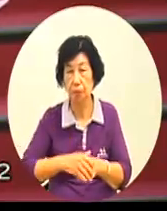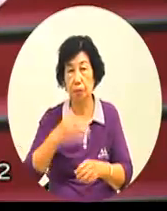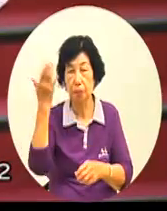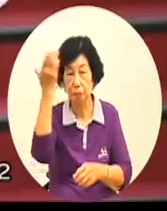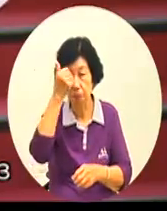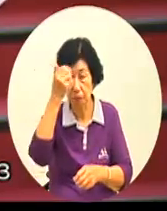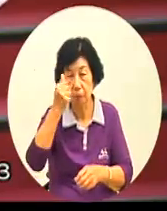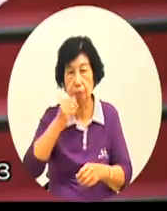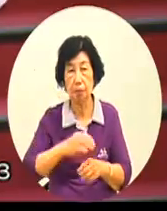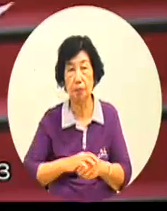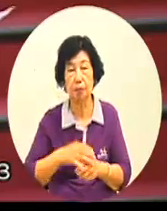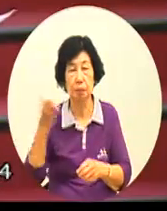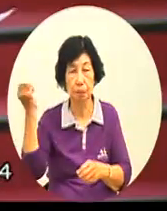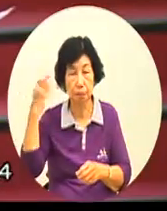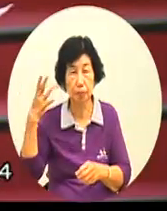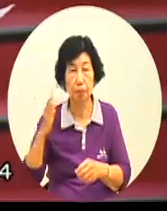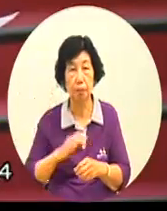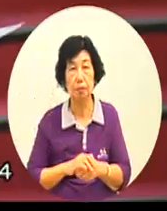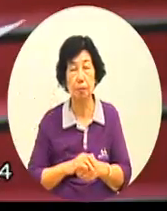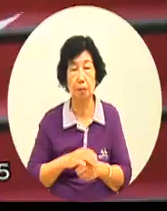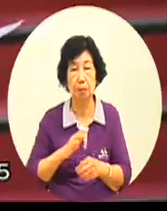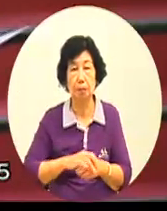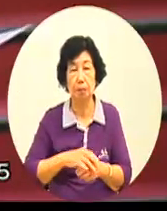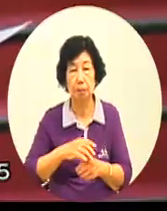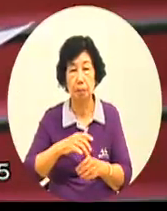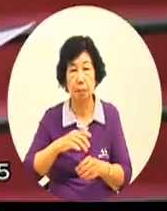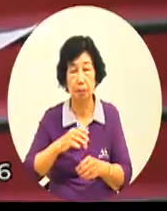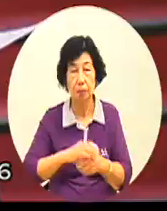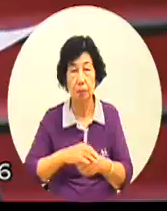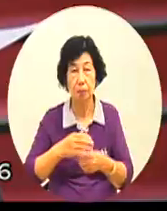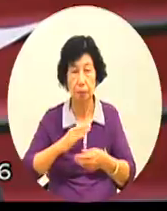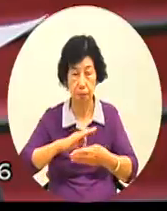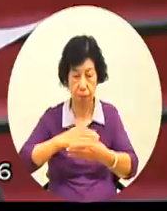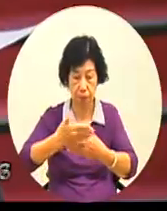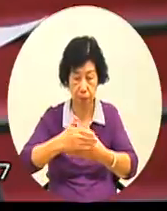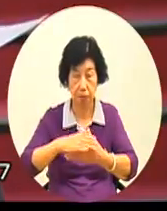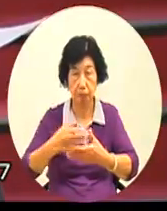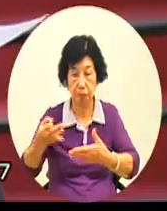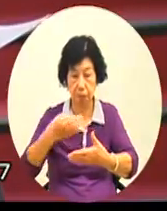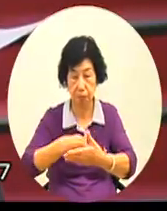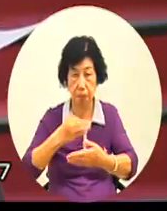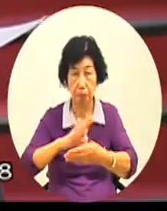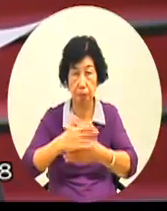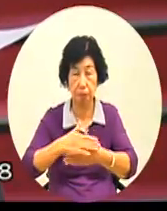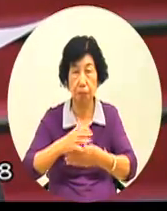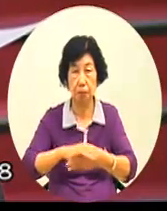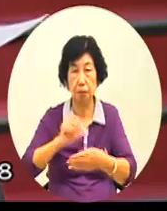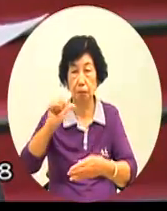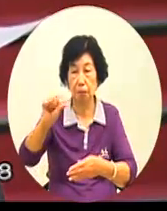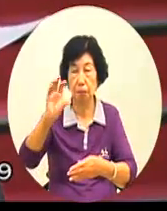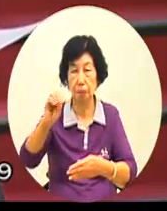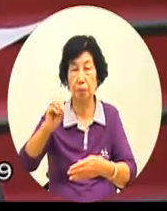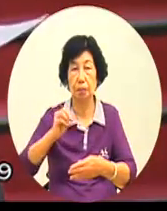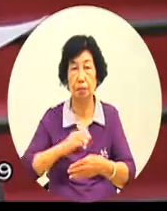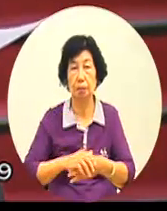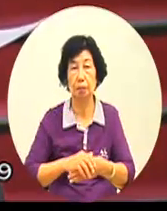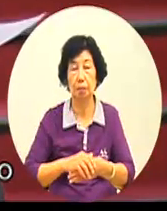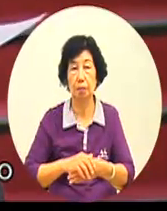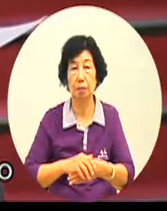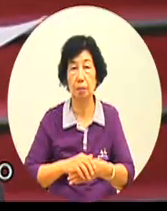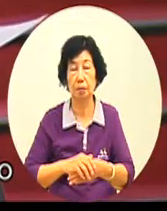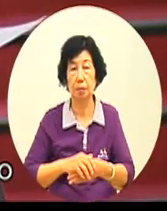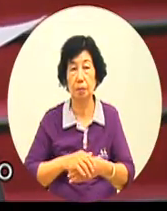年轻，比如说存款部有5万块在农会，